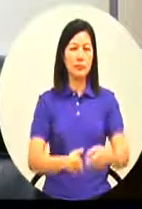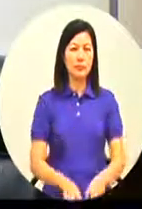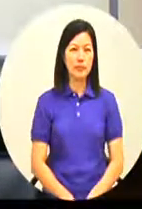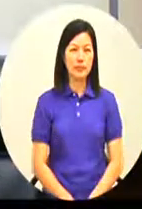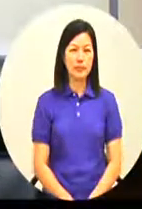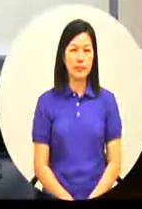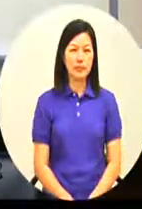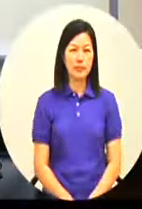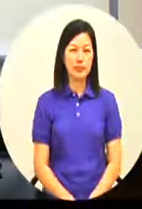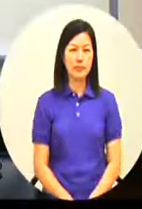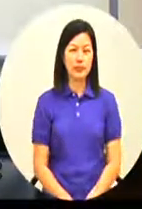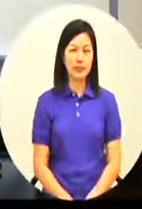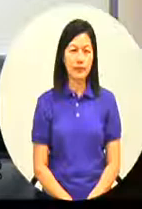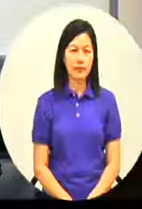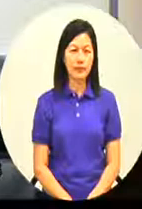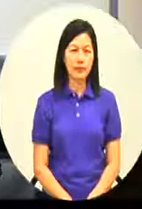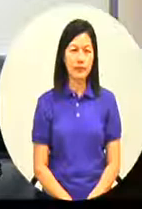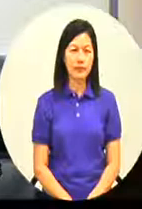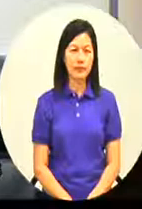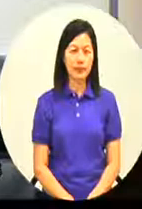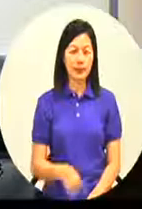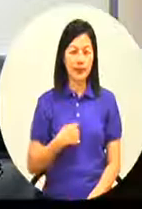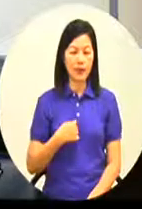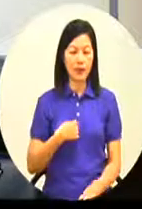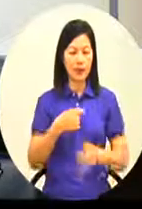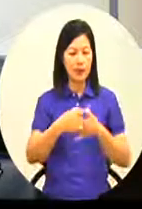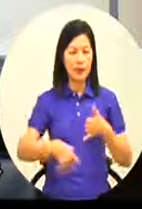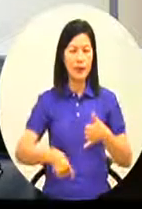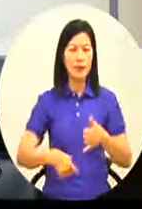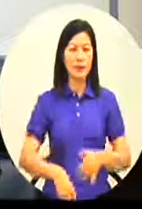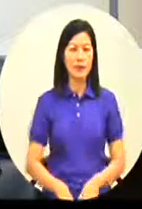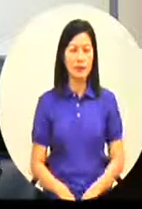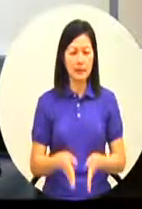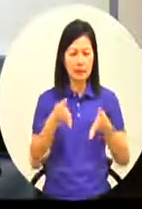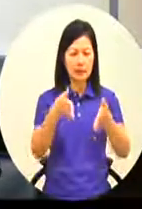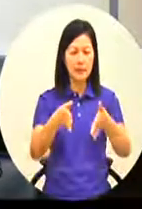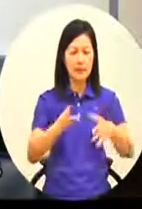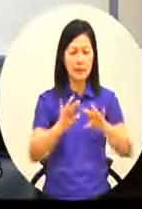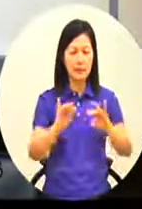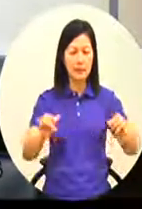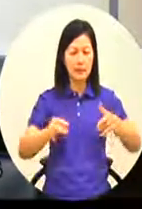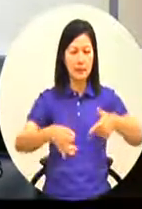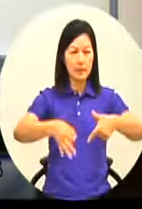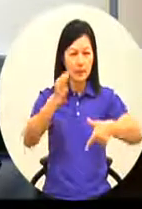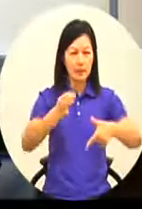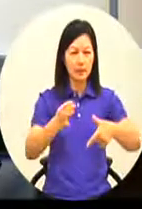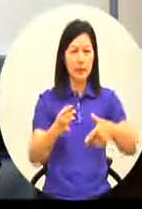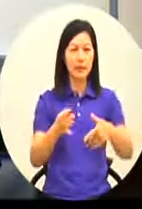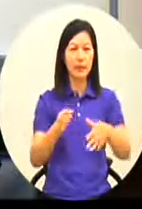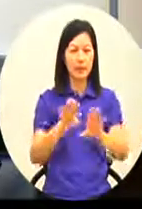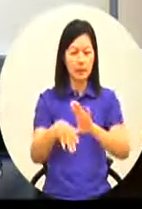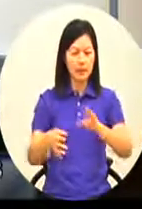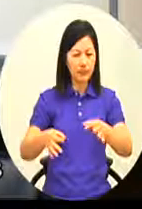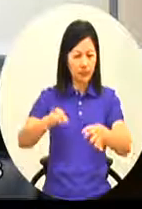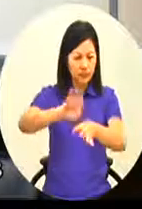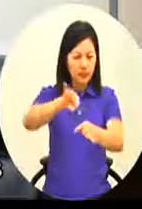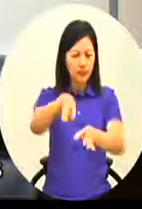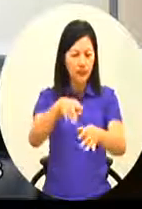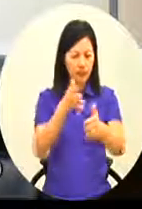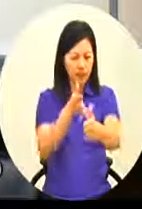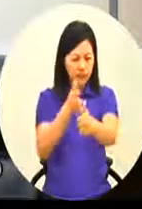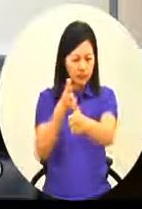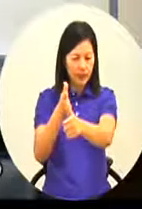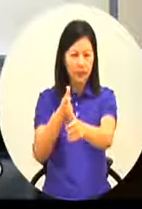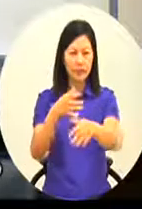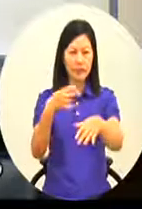在这本身啦哈，嘛一定爱针对地价税这次调涨哦，也是真正个爱问哈，因为